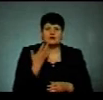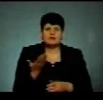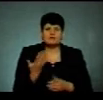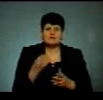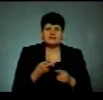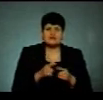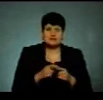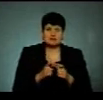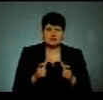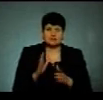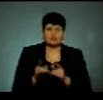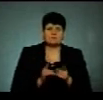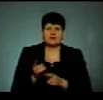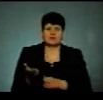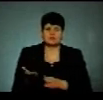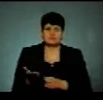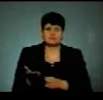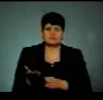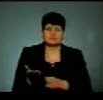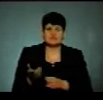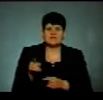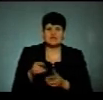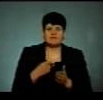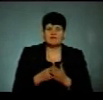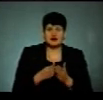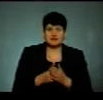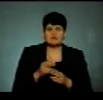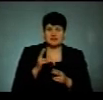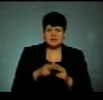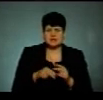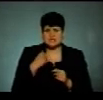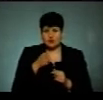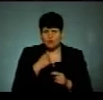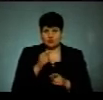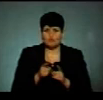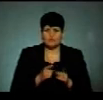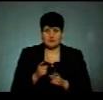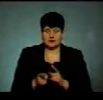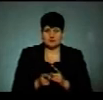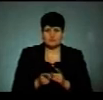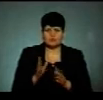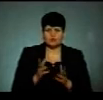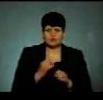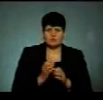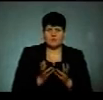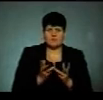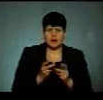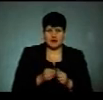вже ця платіжка буде змінюватися? Її вартість. В кінці календарного року буде здійснено